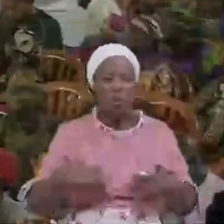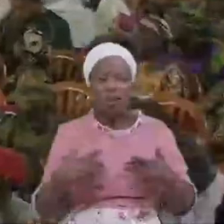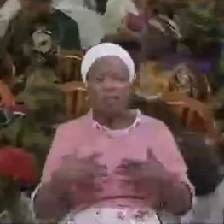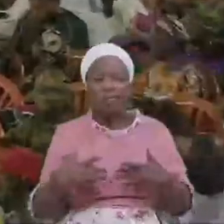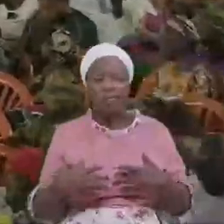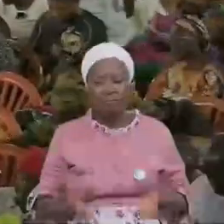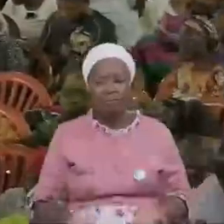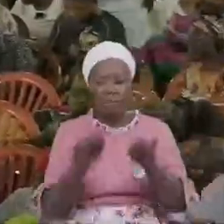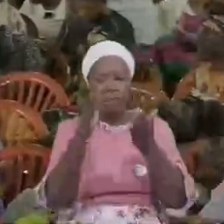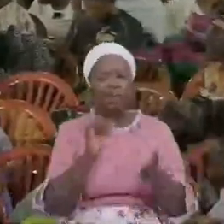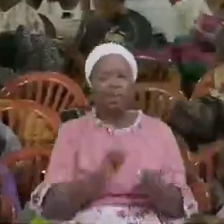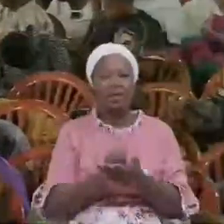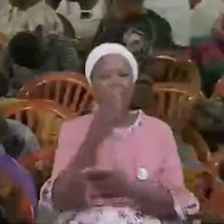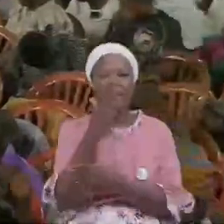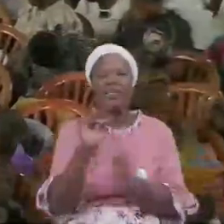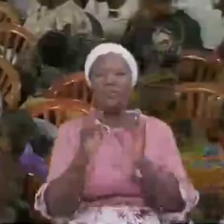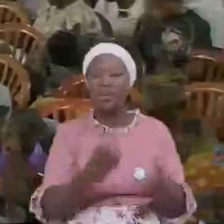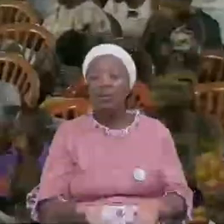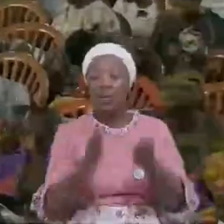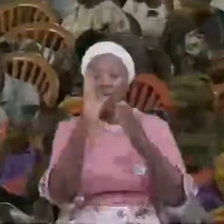Levez simplement cette main. Si vous levez la main,